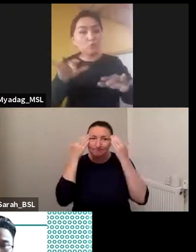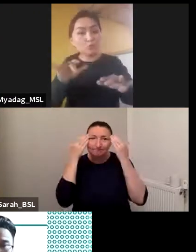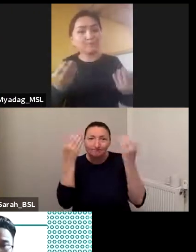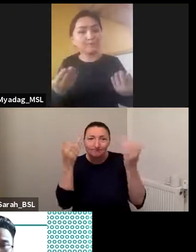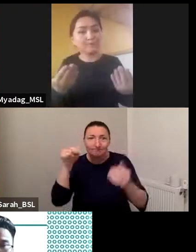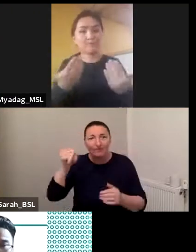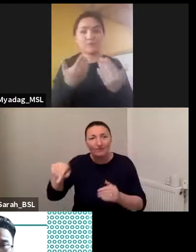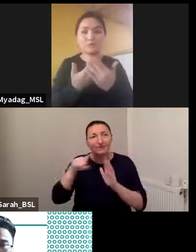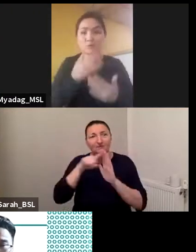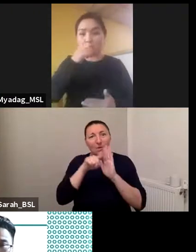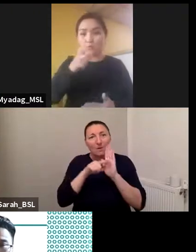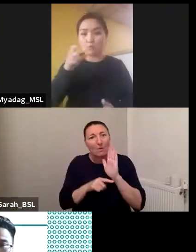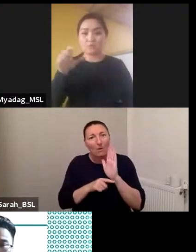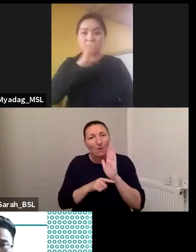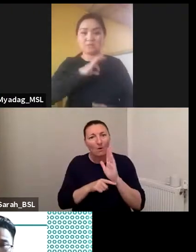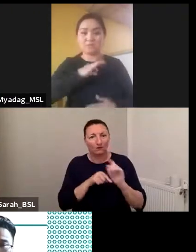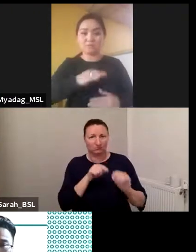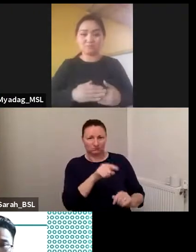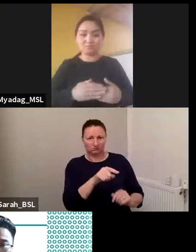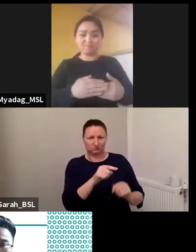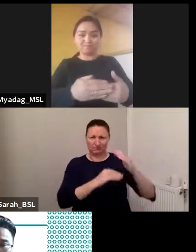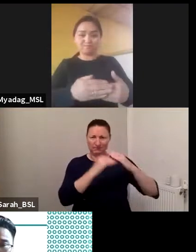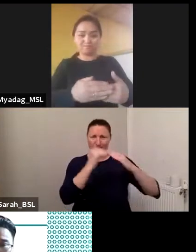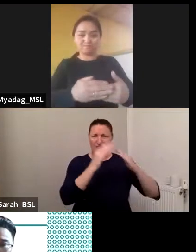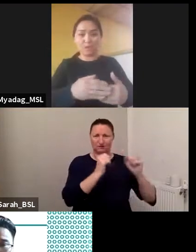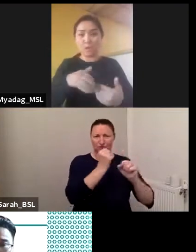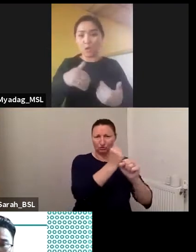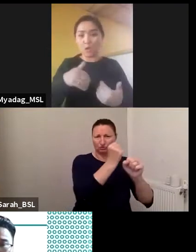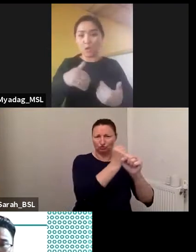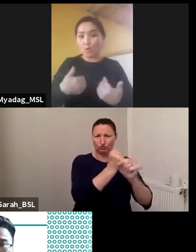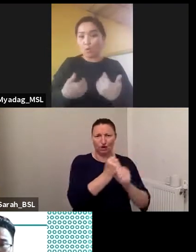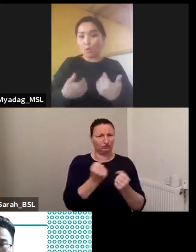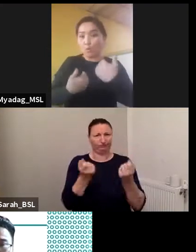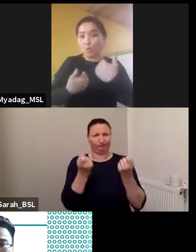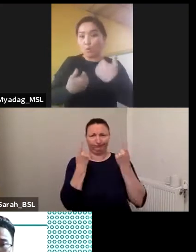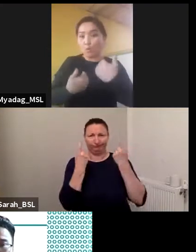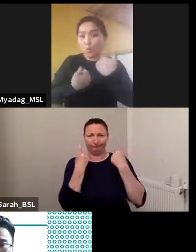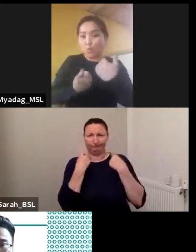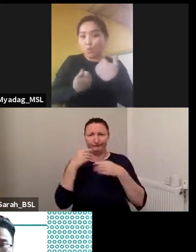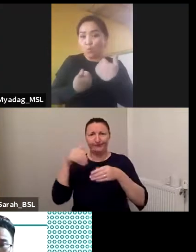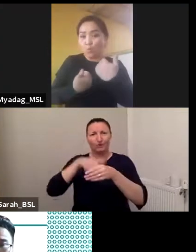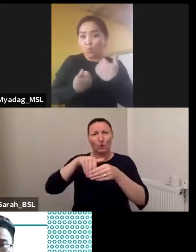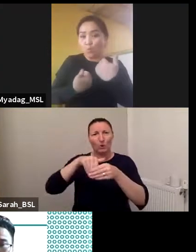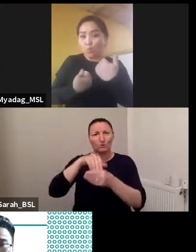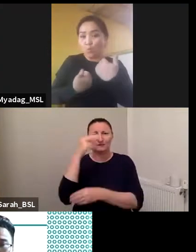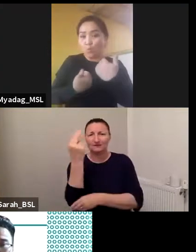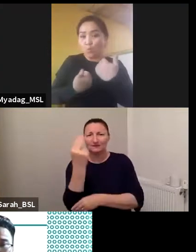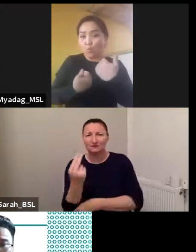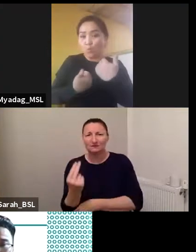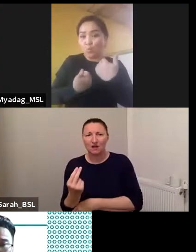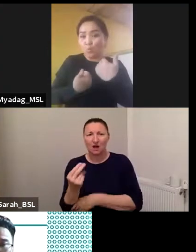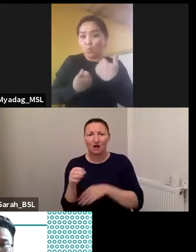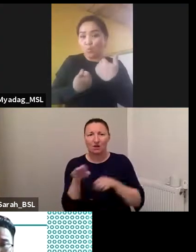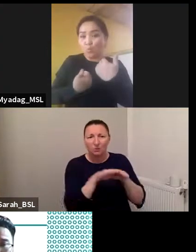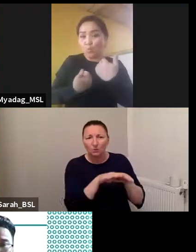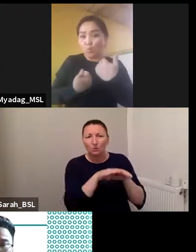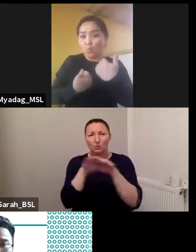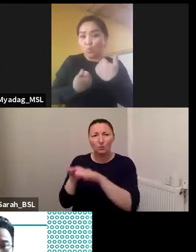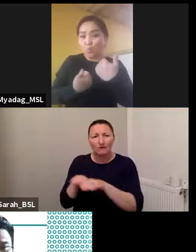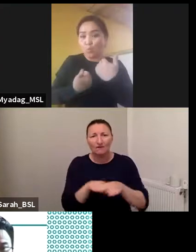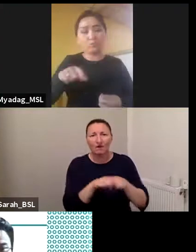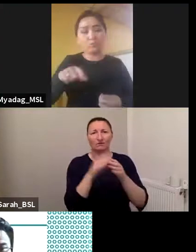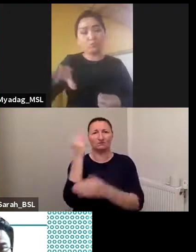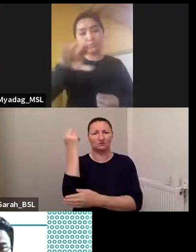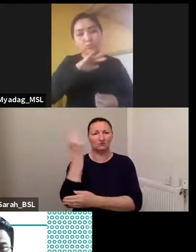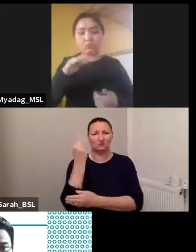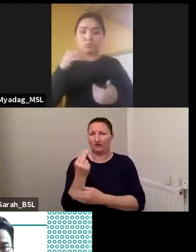ашиглан жирэмсийг те хүүхэд төр зур гэмтсэн хүн ч гэсэн те гэх мэтчлээ олон төрөлт хүмүүс ашиглаж болно